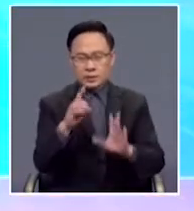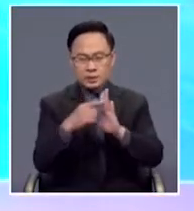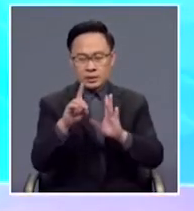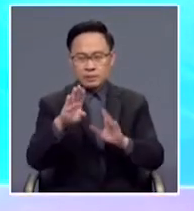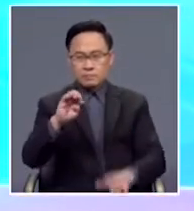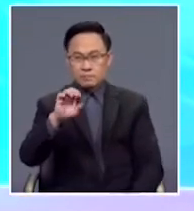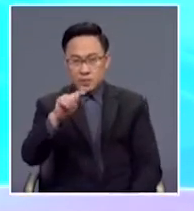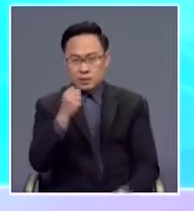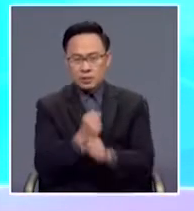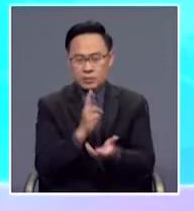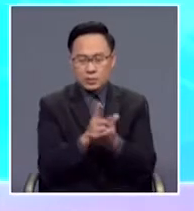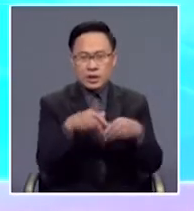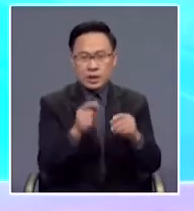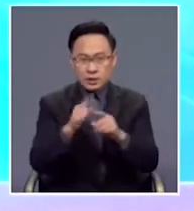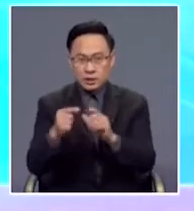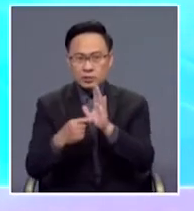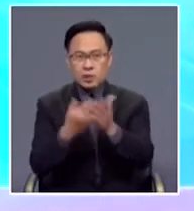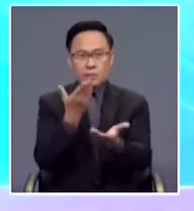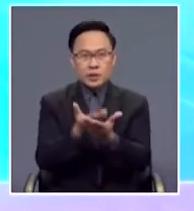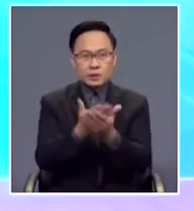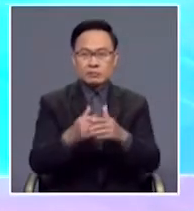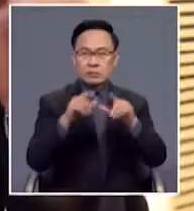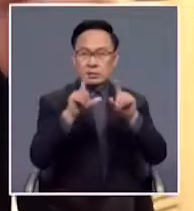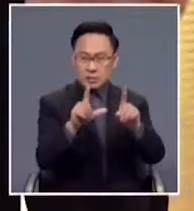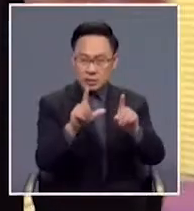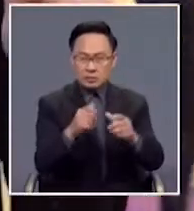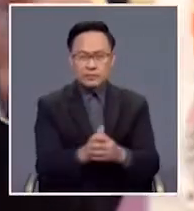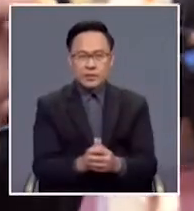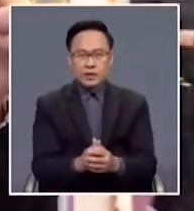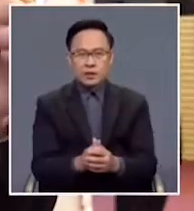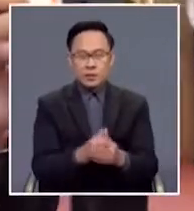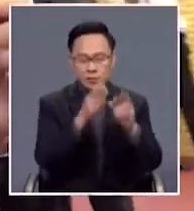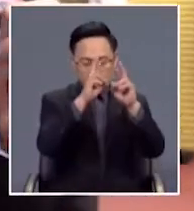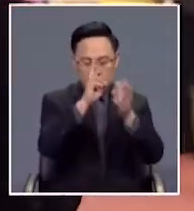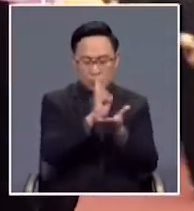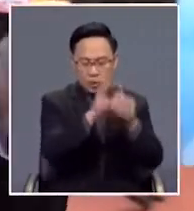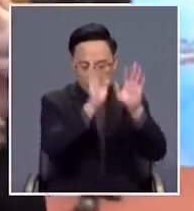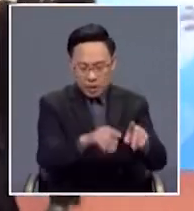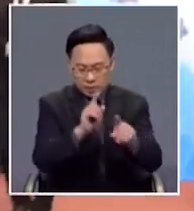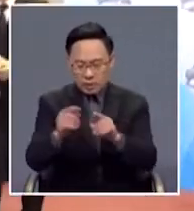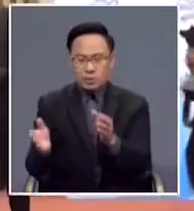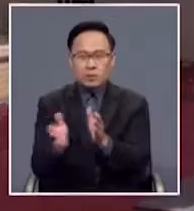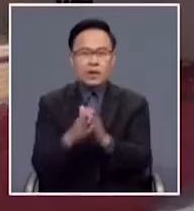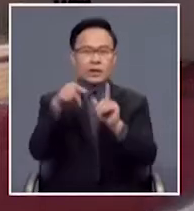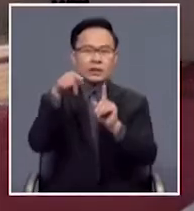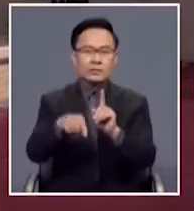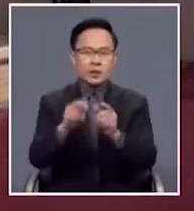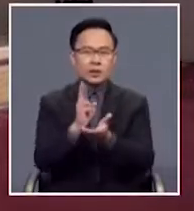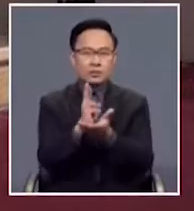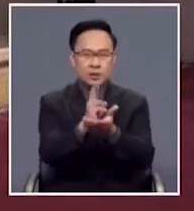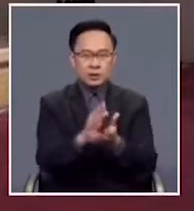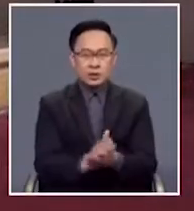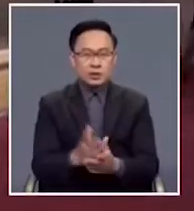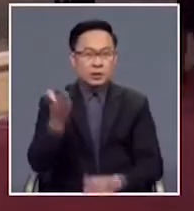E-Payment โดยรางวัลสูงสุดเป็นเงิน1ล้านบาทและมีรางวัลอื่นลดหลั่นกันลงมาอีกกว่า 1,000 รางวัลซึ่ง